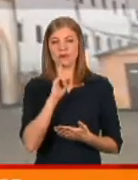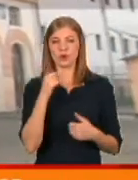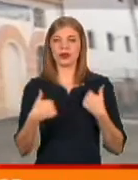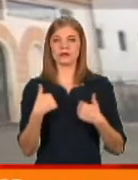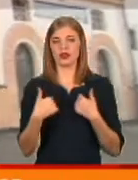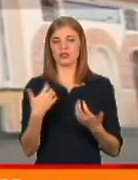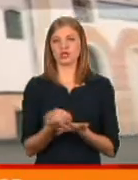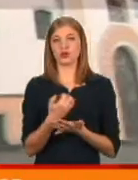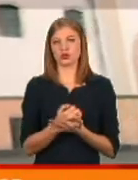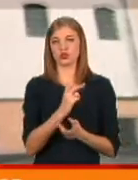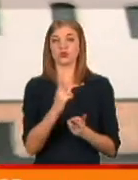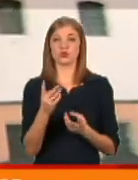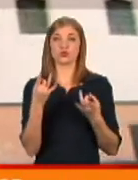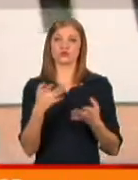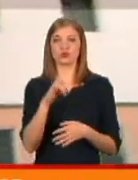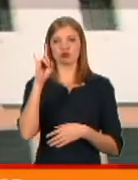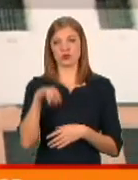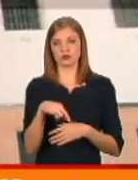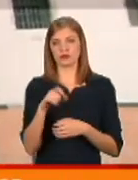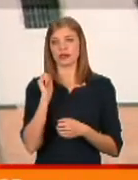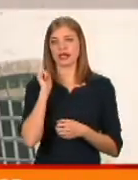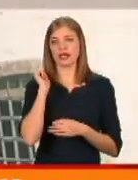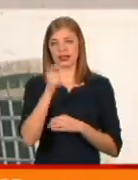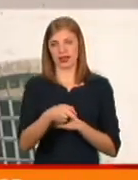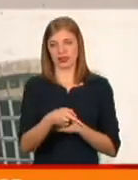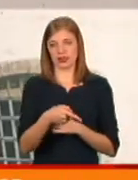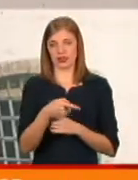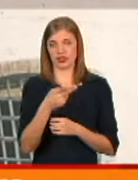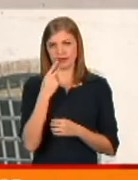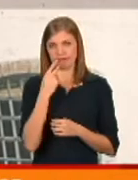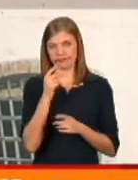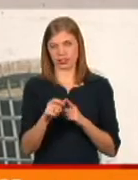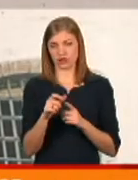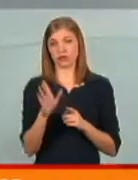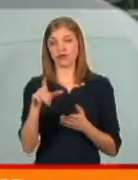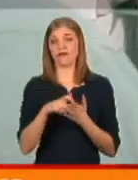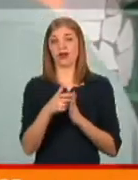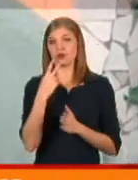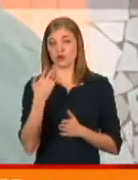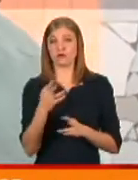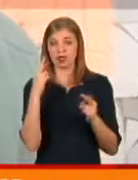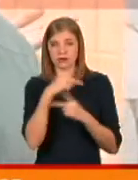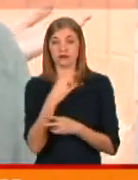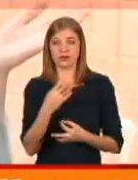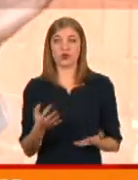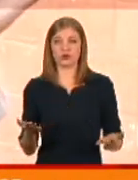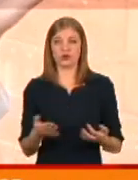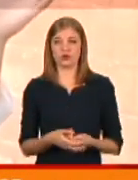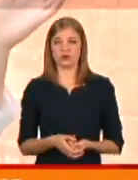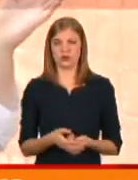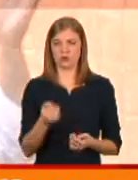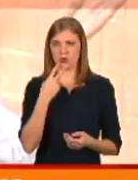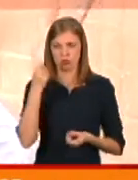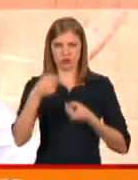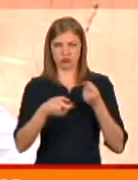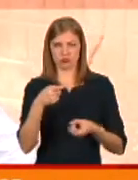хвалиться досягненнями, хтось просто з вікна камери кидає в нього недопалком. В камері курять, неправильно. Ну, в камері курять і на нас ще окурки.